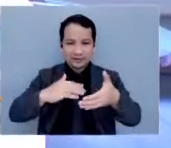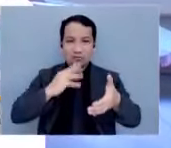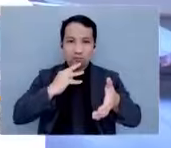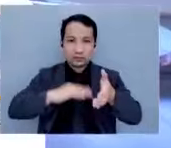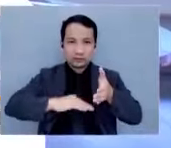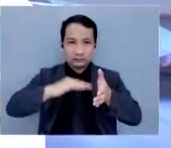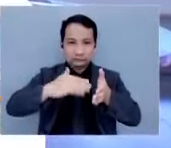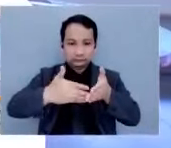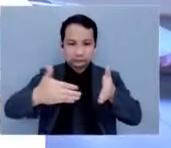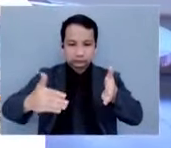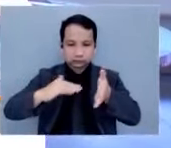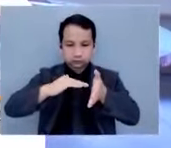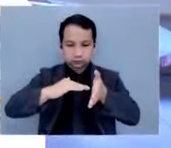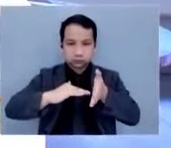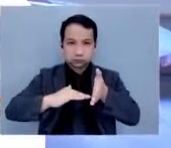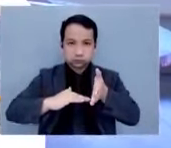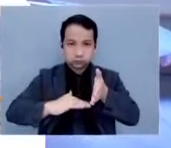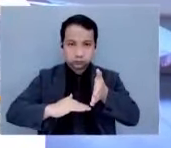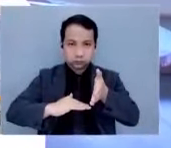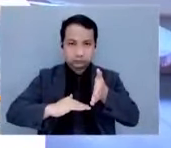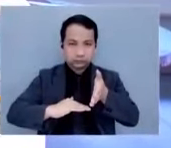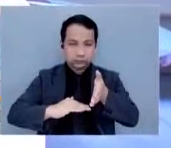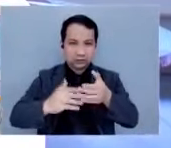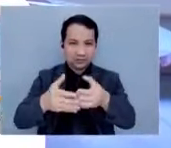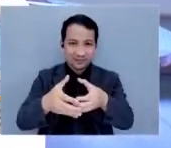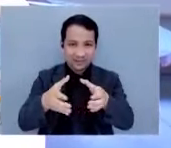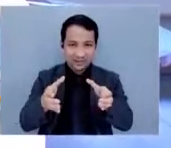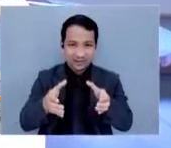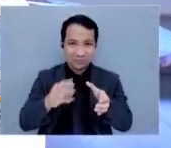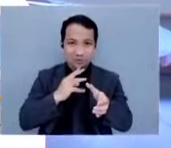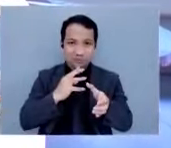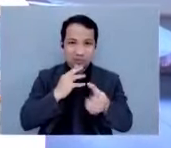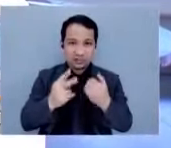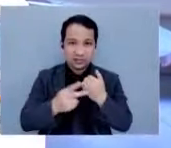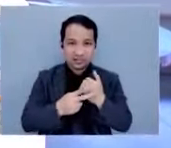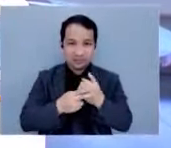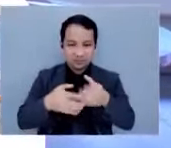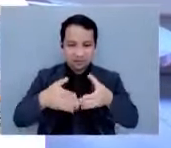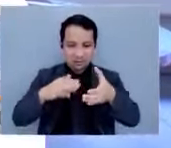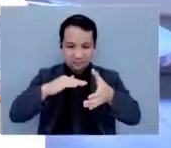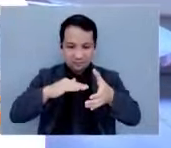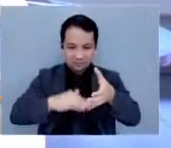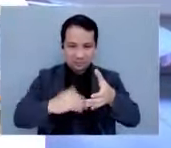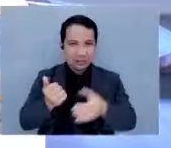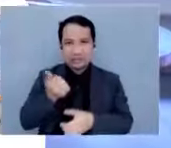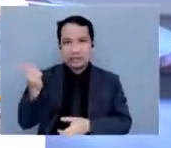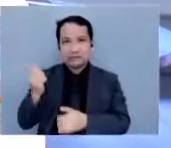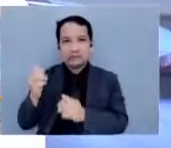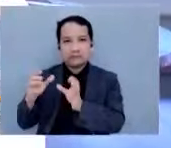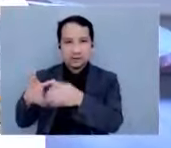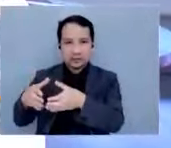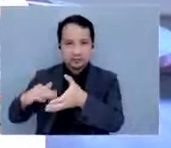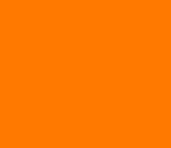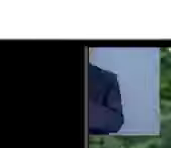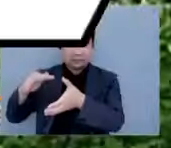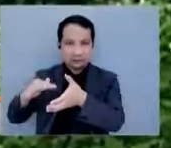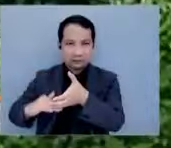panahon ng tag-init. Patuloy ring mabawasan ang tubig sa iba pang pangunahing dam sa bansa. Nagbabalik si Elaine